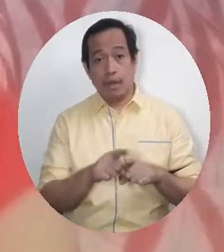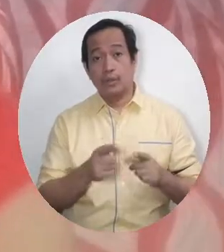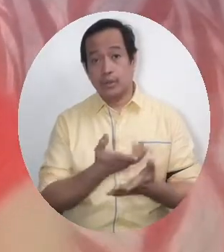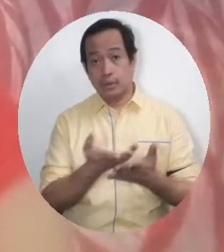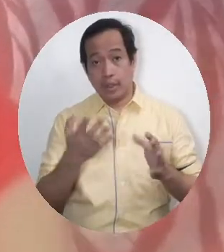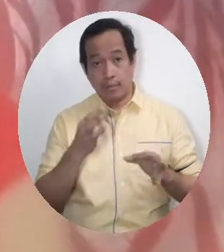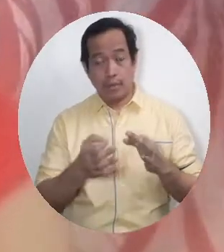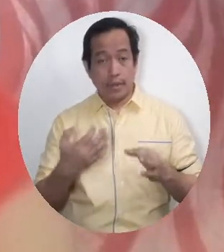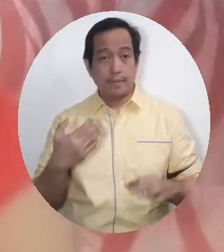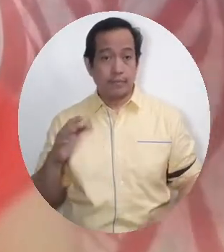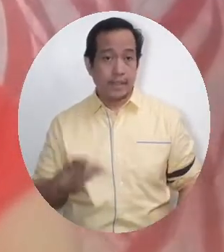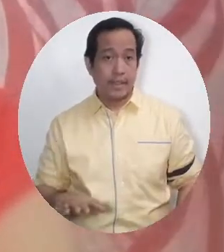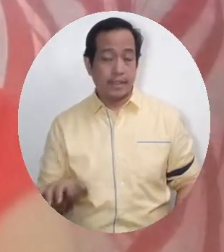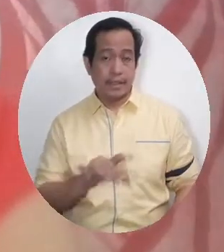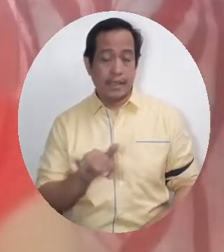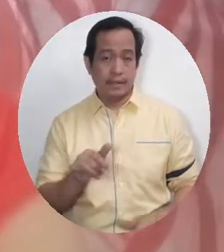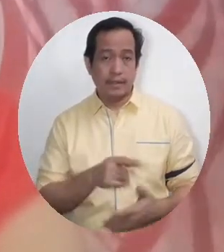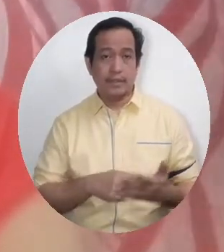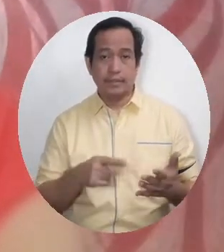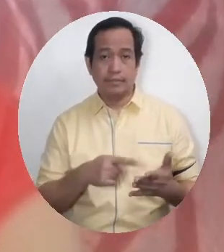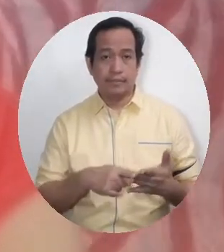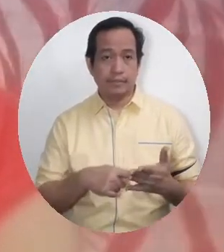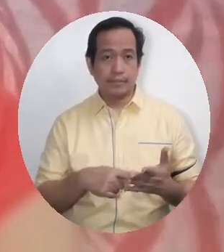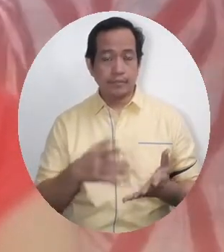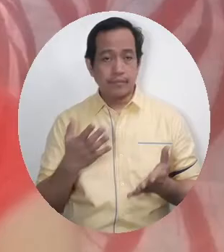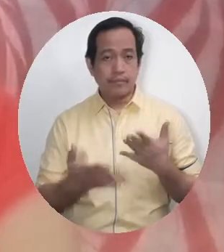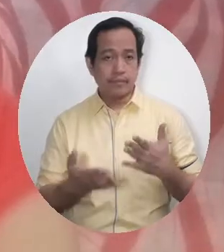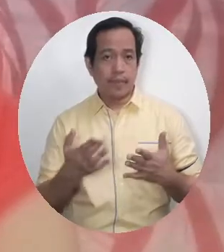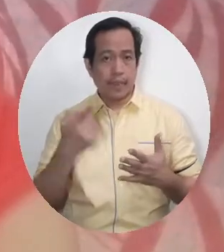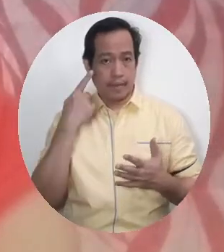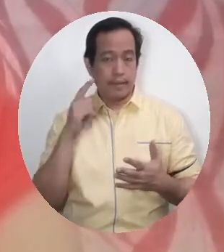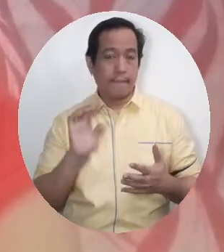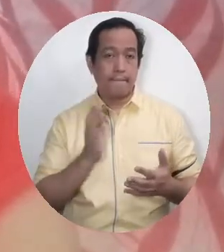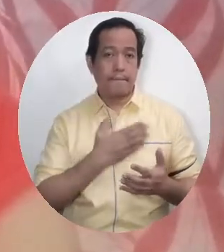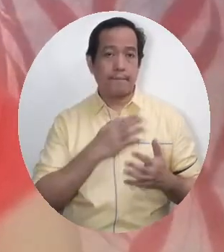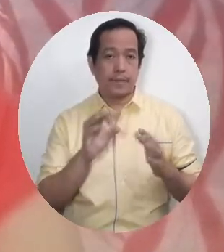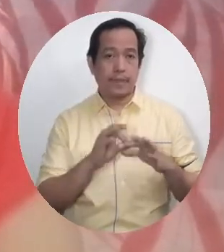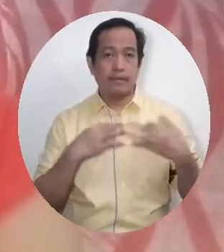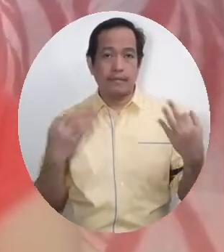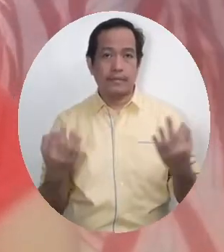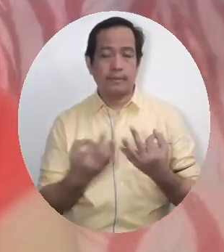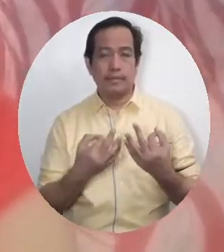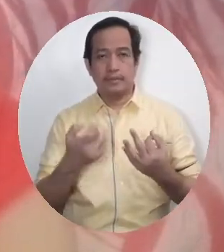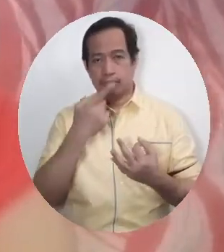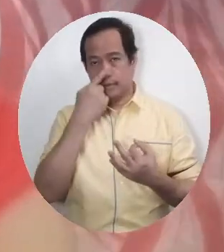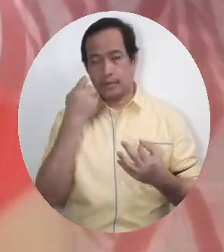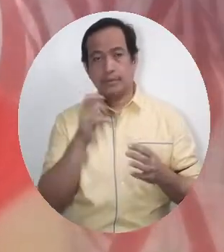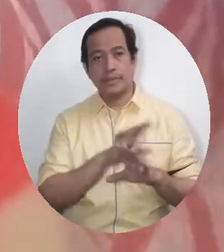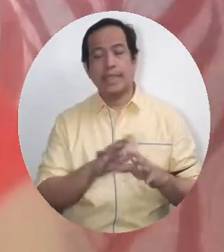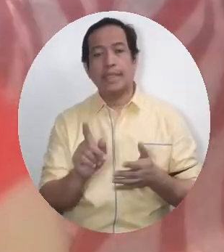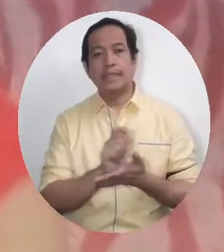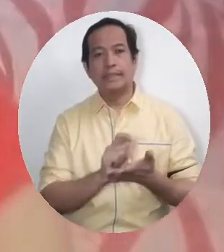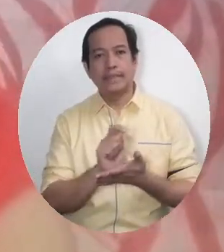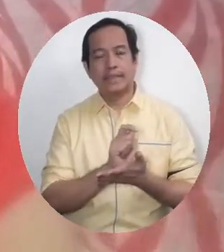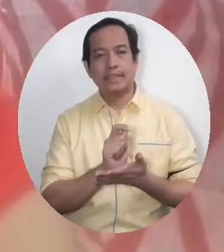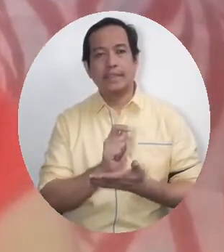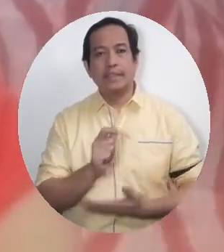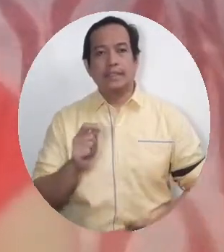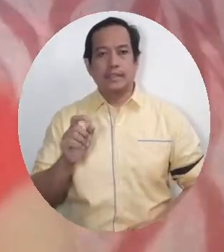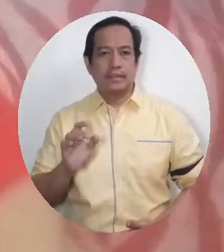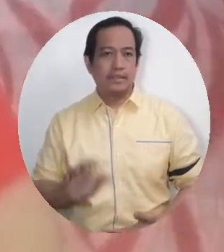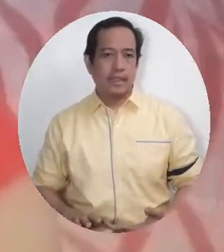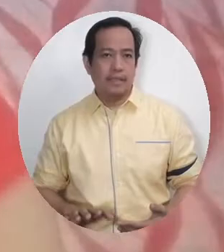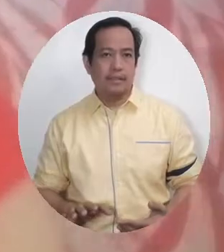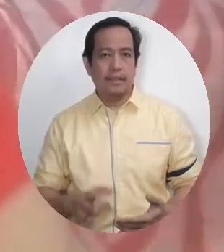kung sakaling kayo may anak na ganyan. Siguro po, para sa aming pamilya, hindi po namin kasi tinatrato na